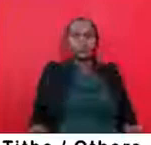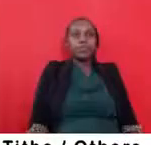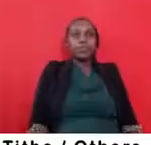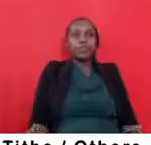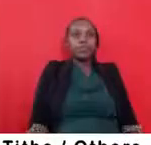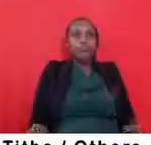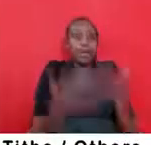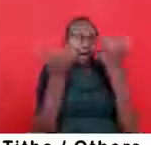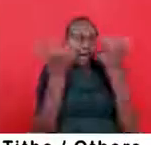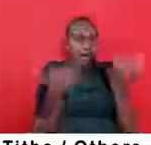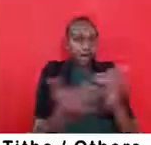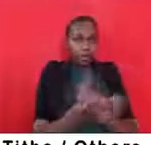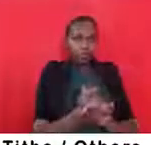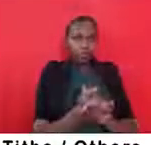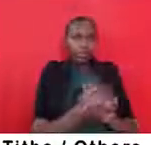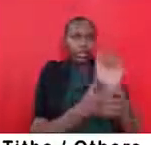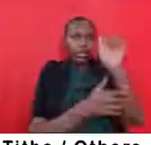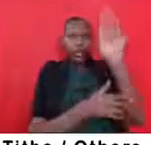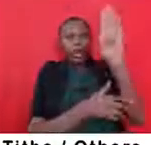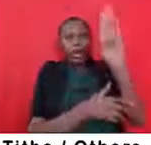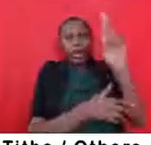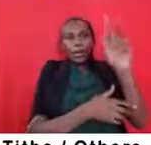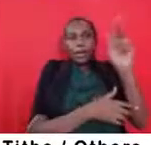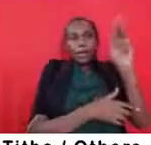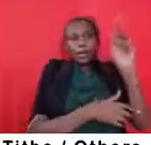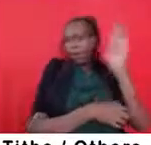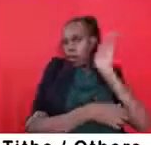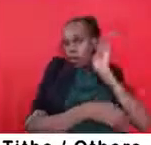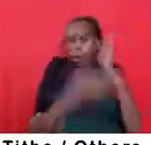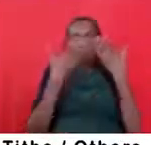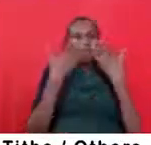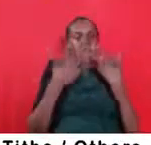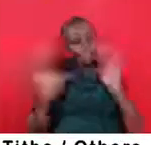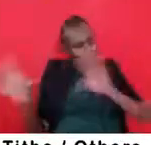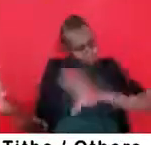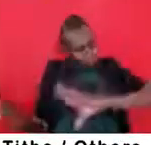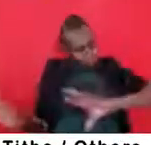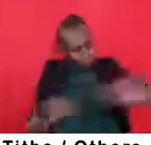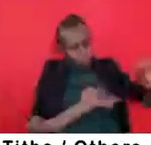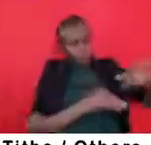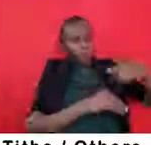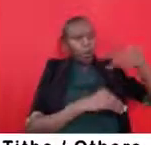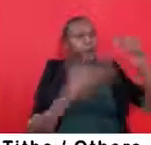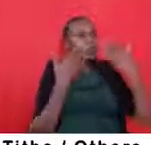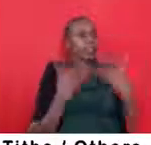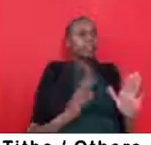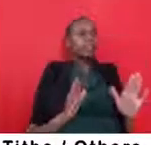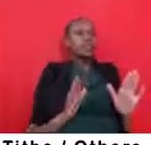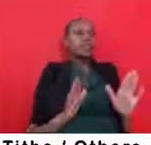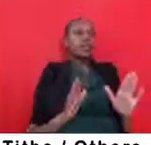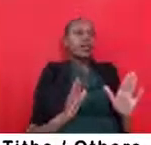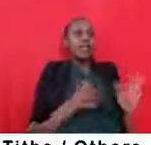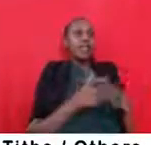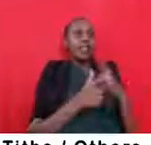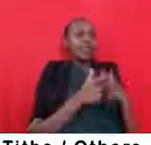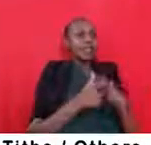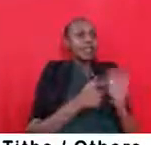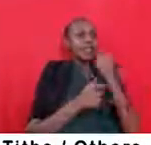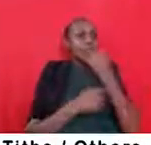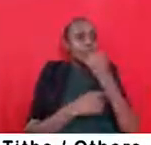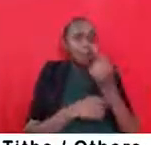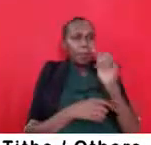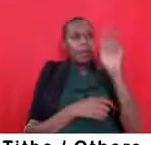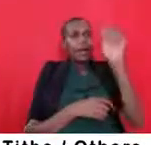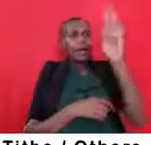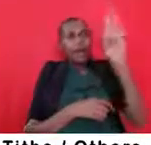Sasa Abraham alitii Mungu, akatoka na akaenda. Halafu akamwambia